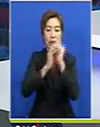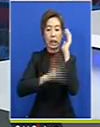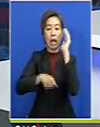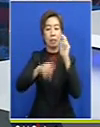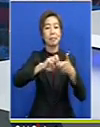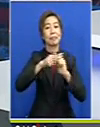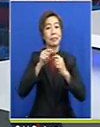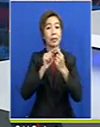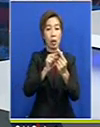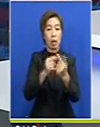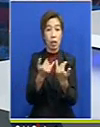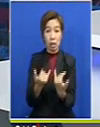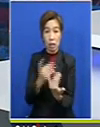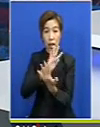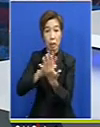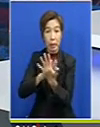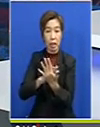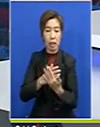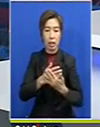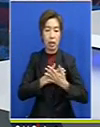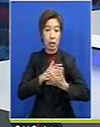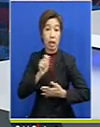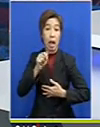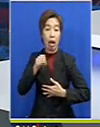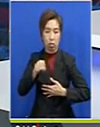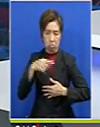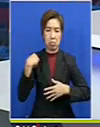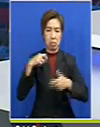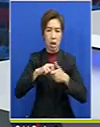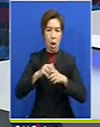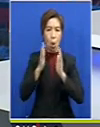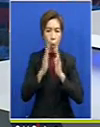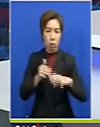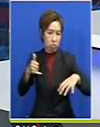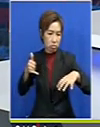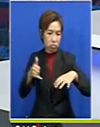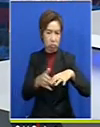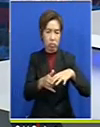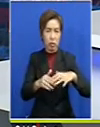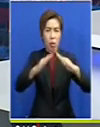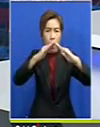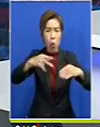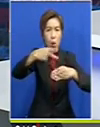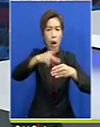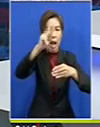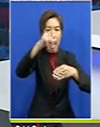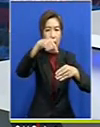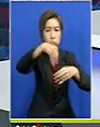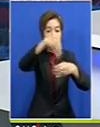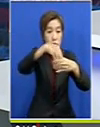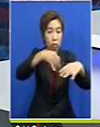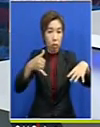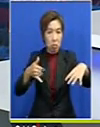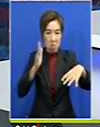ไปต่อกันที่ประเทศอิรักกันบ้างนะครับเกิดเหตุระเบิดฆ่าตัวตายนะครับขึ้นที่โรงบรรจุก๊าซหุงต้มทางตอ